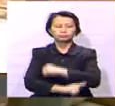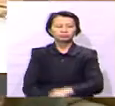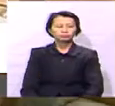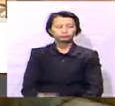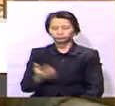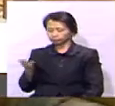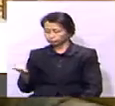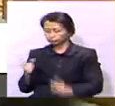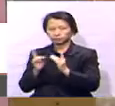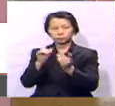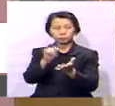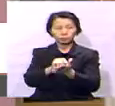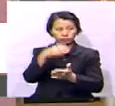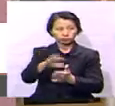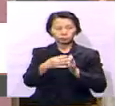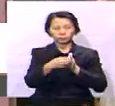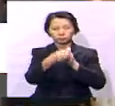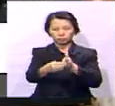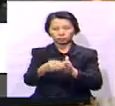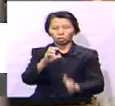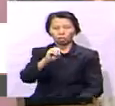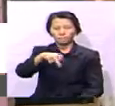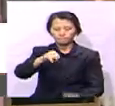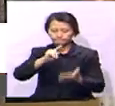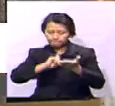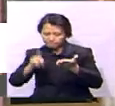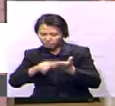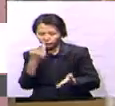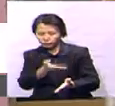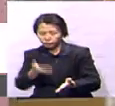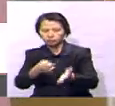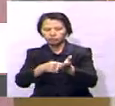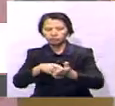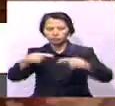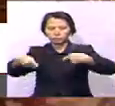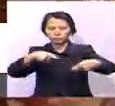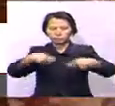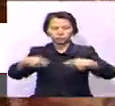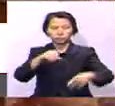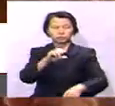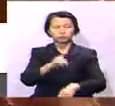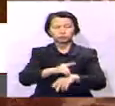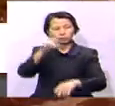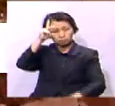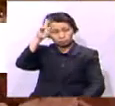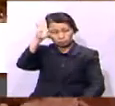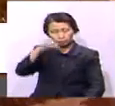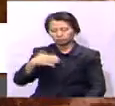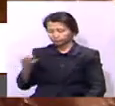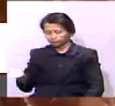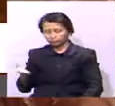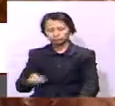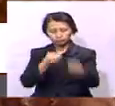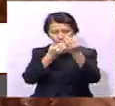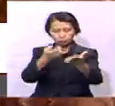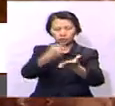Firdaus ditemui media selepas mengetuai operasi pemeriksaan barangan keperluan di Pasar Besar Siti Khadijah, Kota Baru. Beliau turut